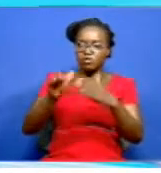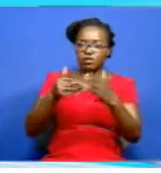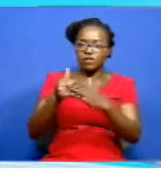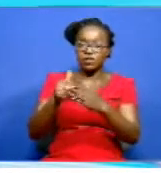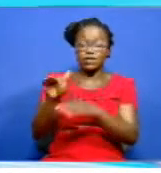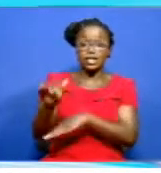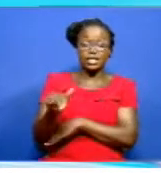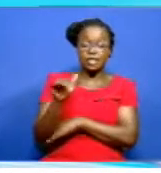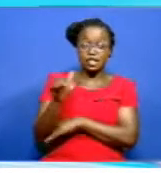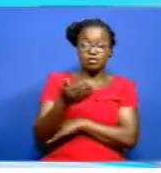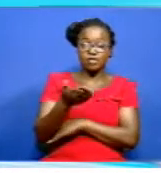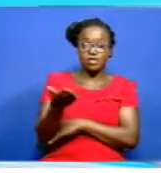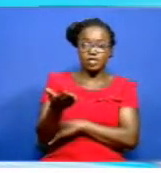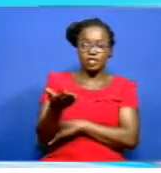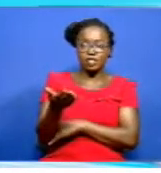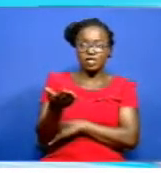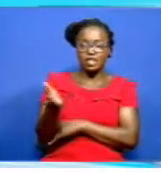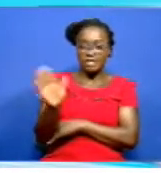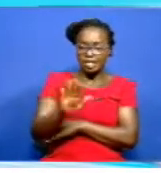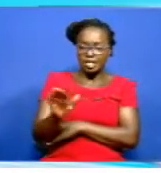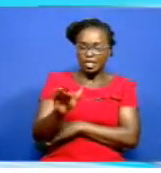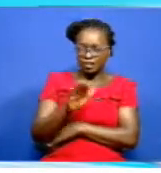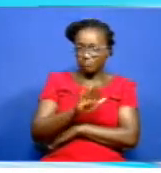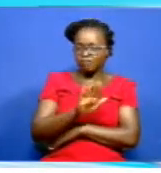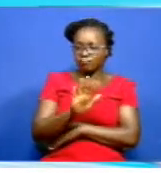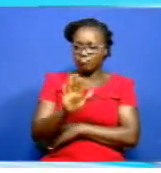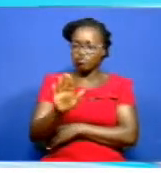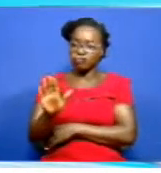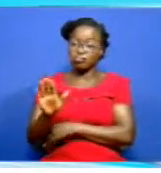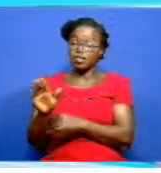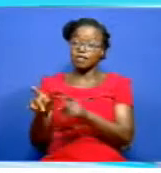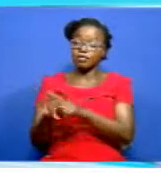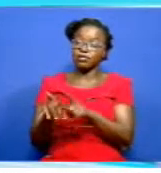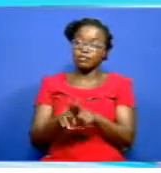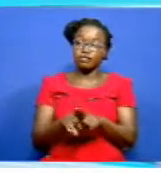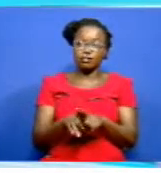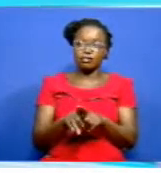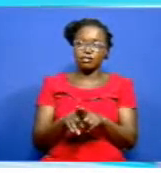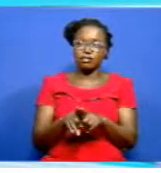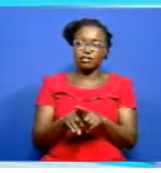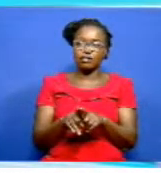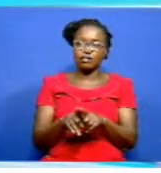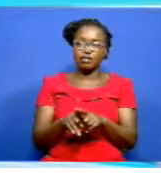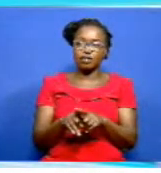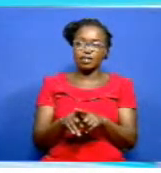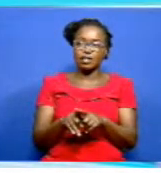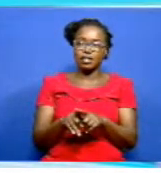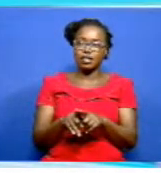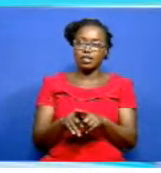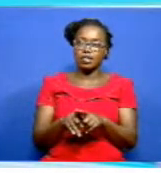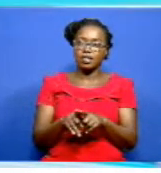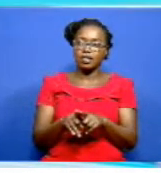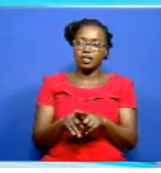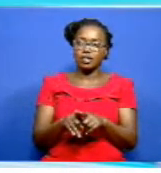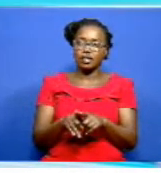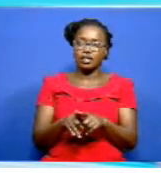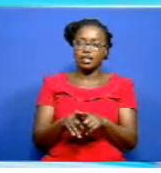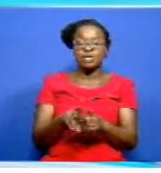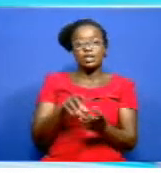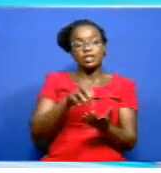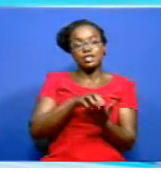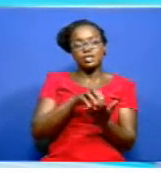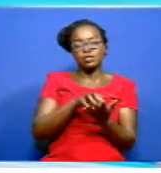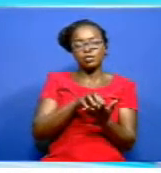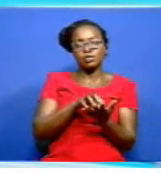mitihani hii inaweza kuwafikia katika maeneo yao. Vile vile hatibu huyo wa serikali Cyrus Oguna amezungumzia hali ilivyo